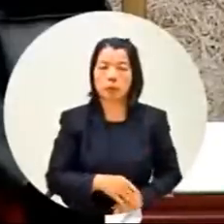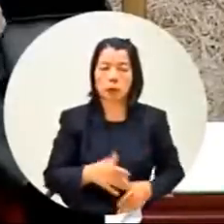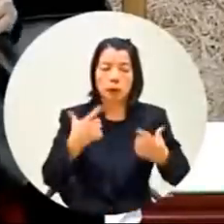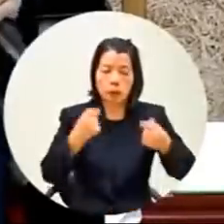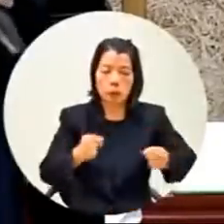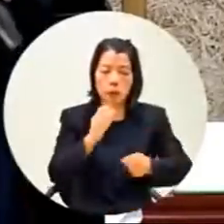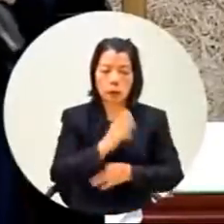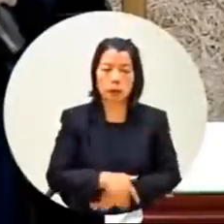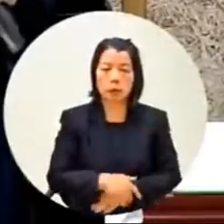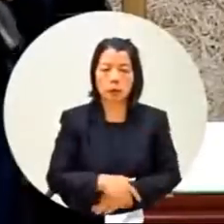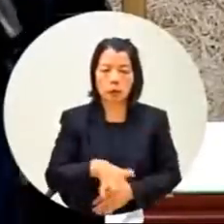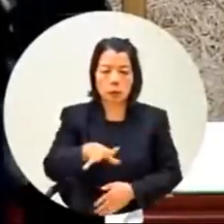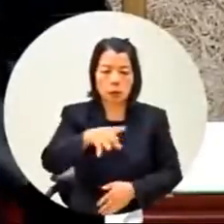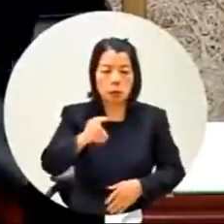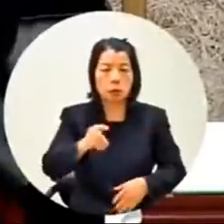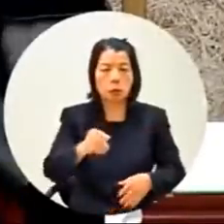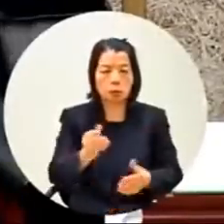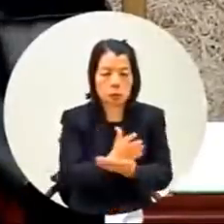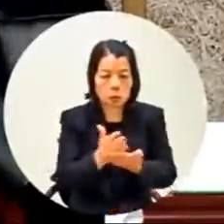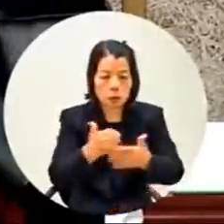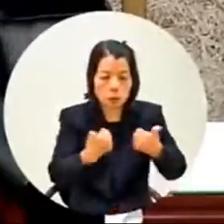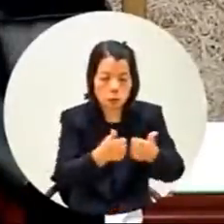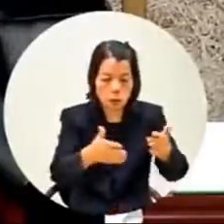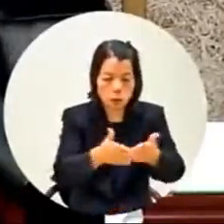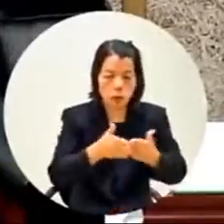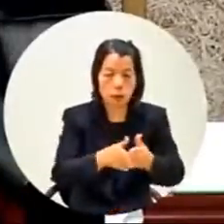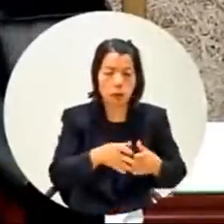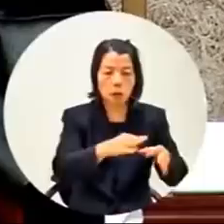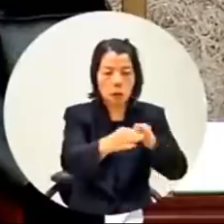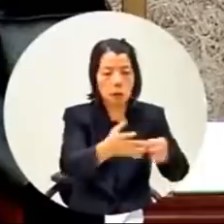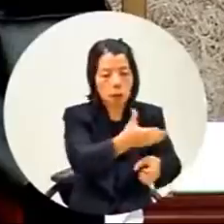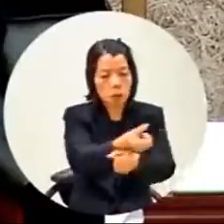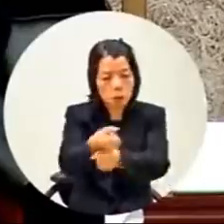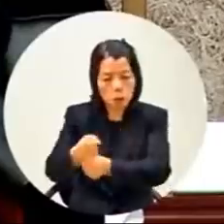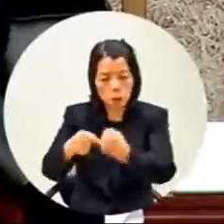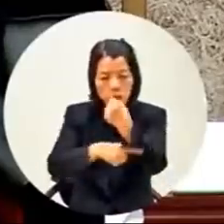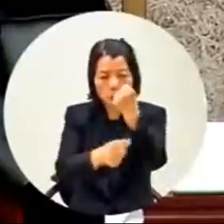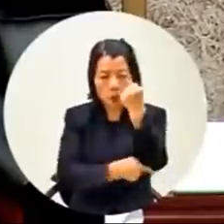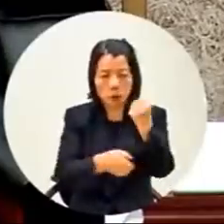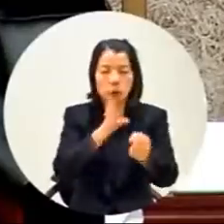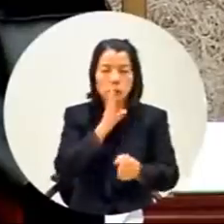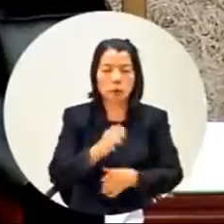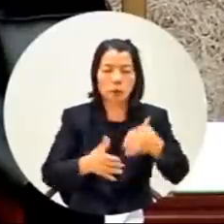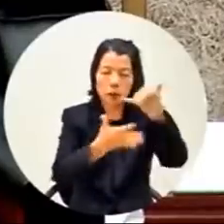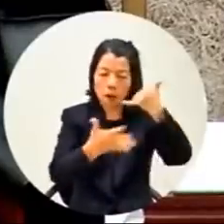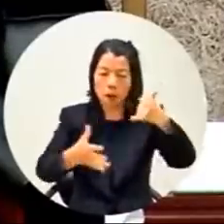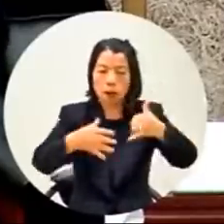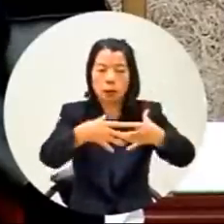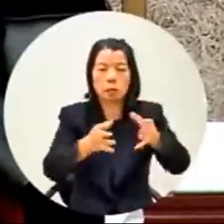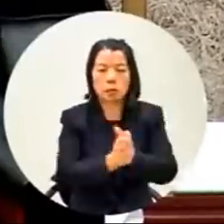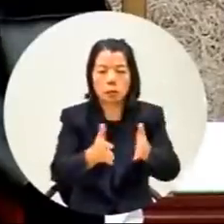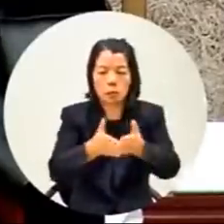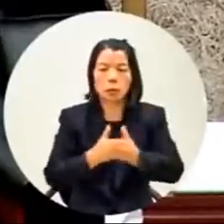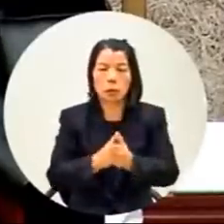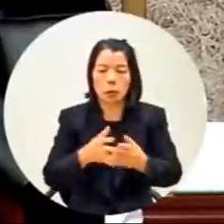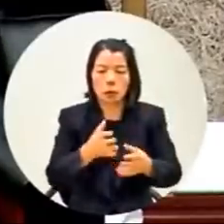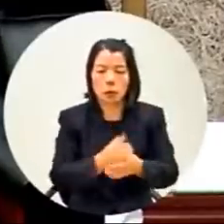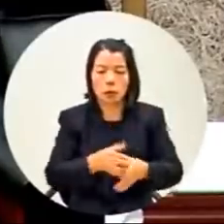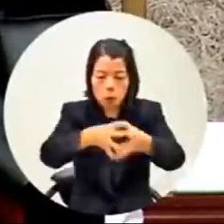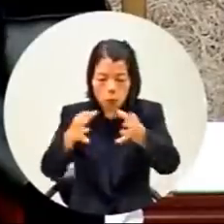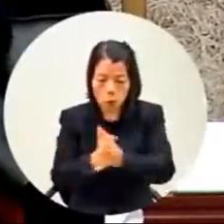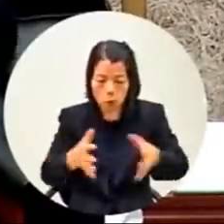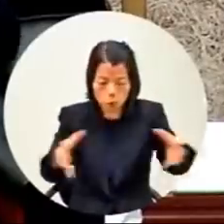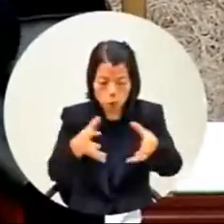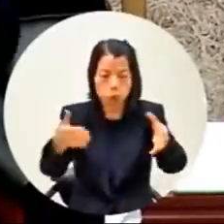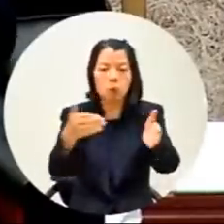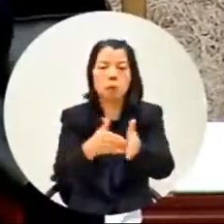初审会的名单，依照促参法的规定，是由我们海洋局筹组以后再报市政府核备。那因